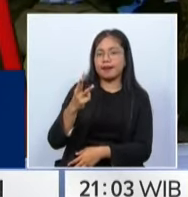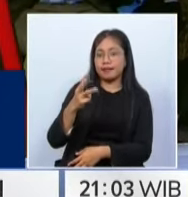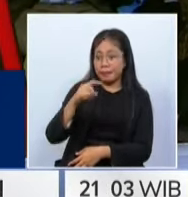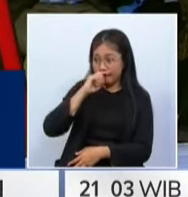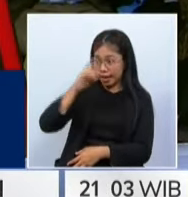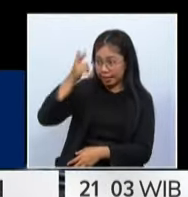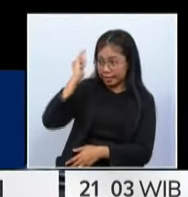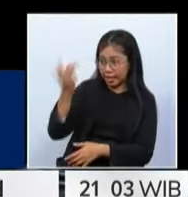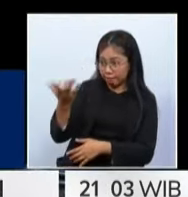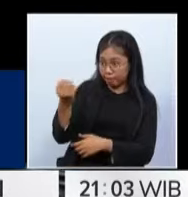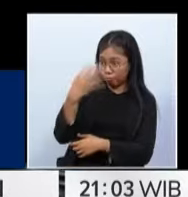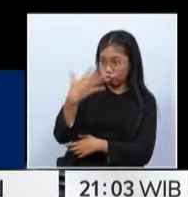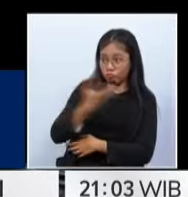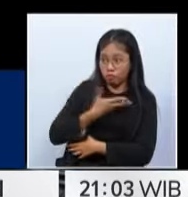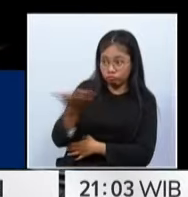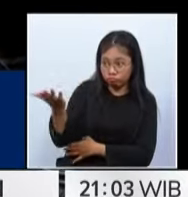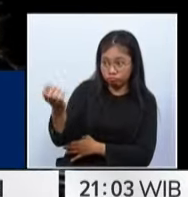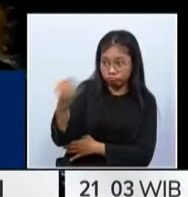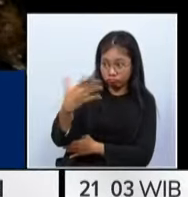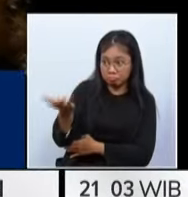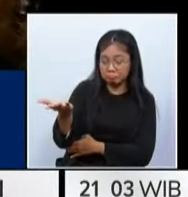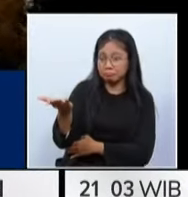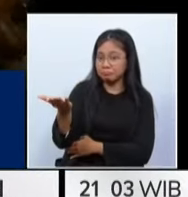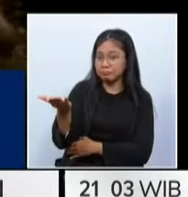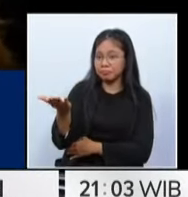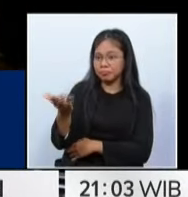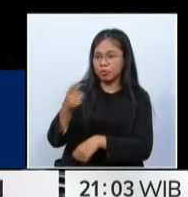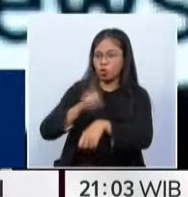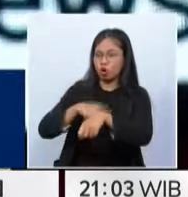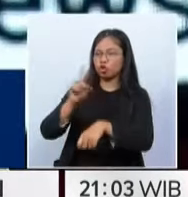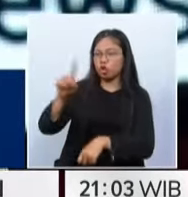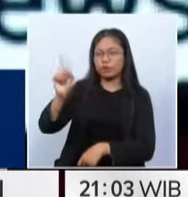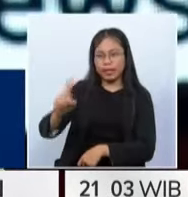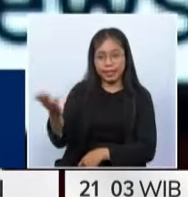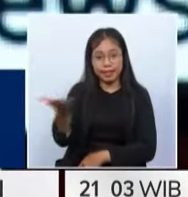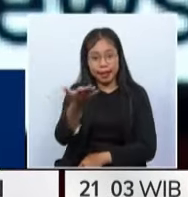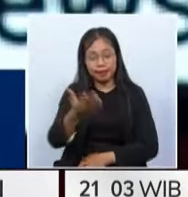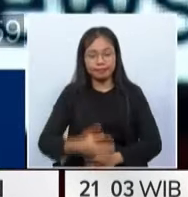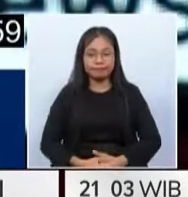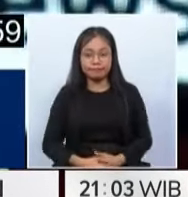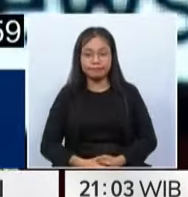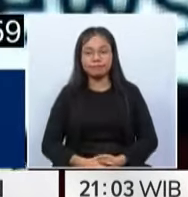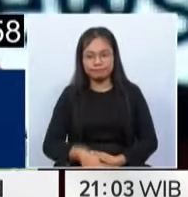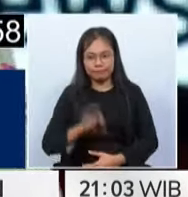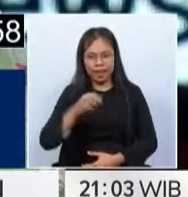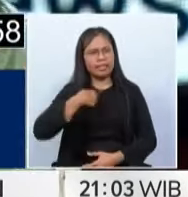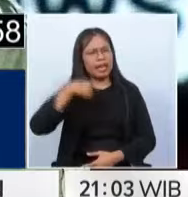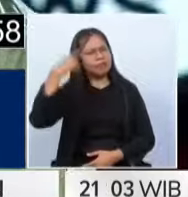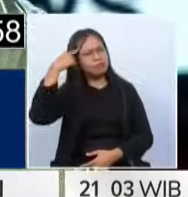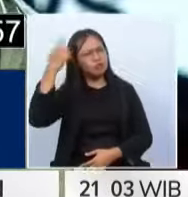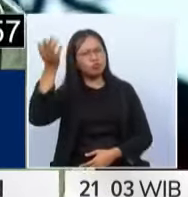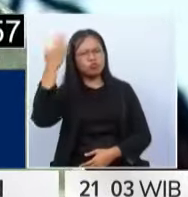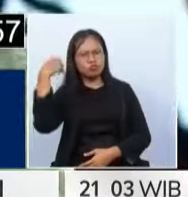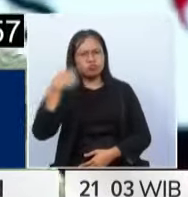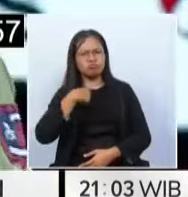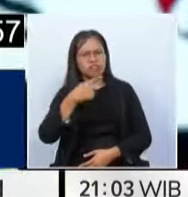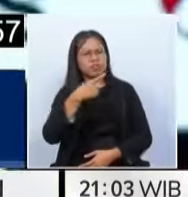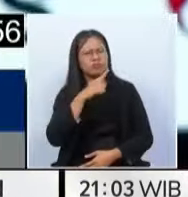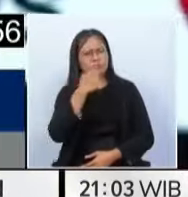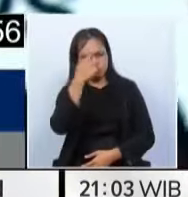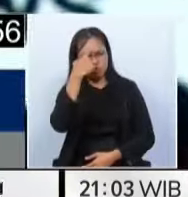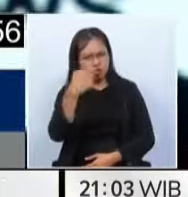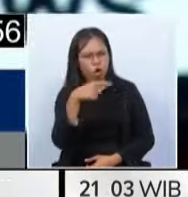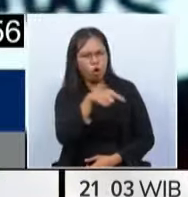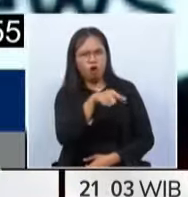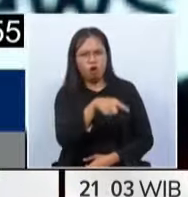menanggapi tanggapan dari Pak Prabowo silakan Bapak 1 menit ya awalnya saya percaya sekali bahwa bapak akan memahami